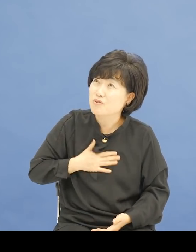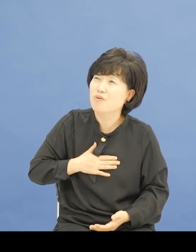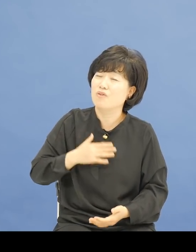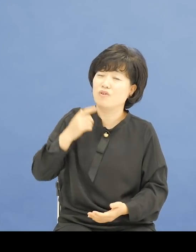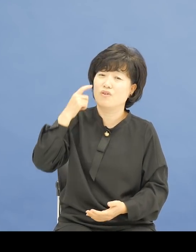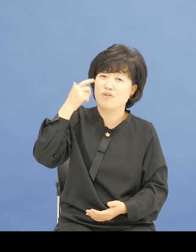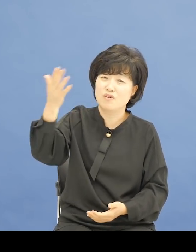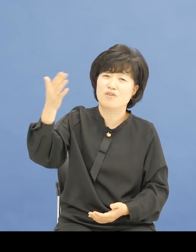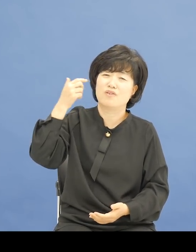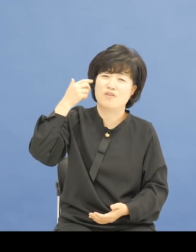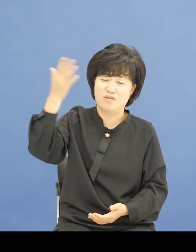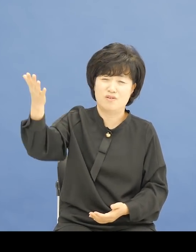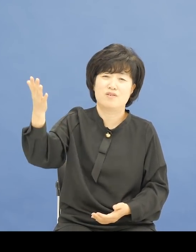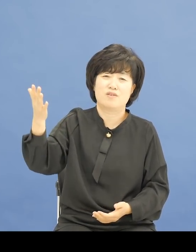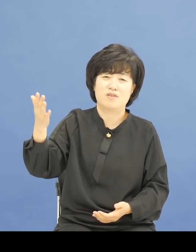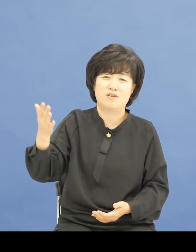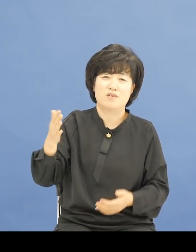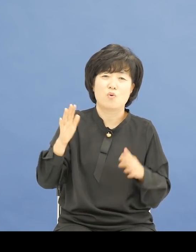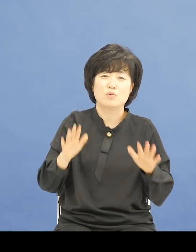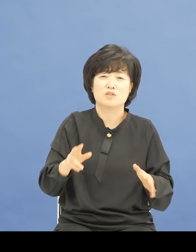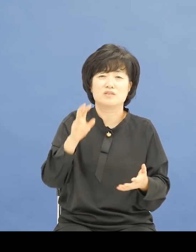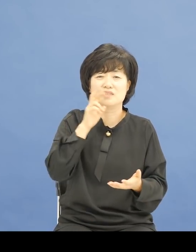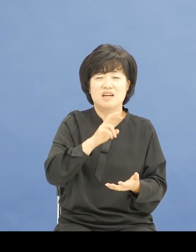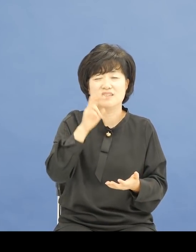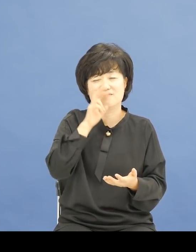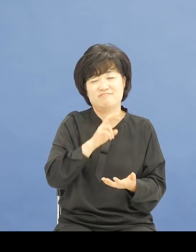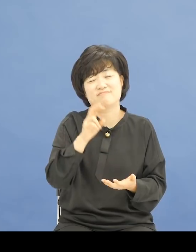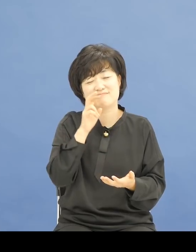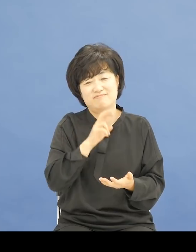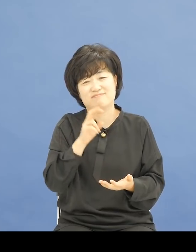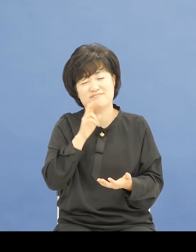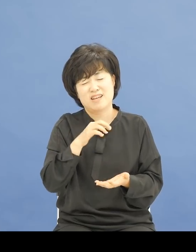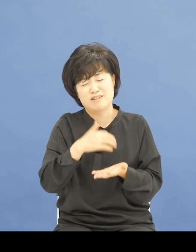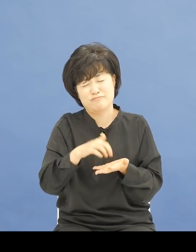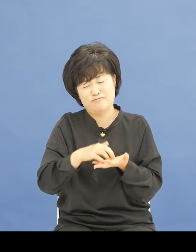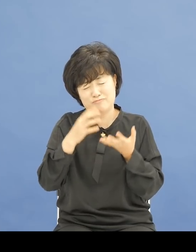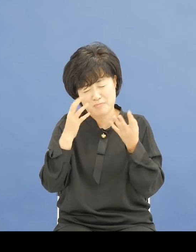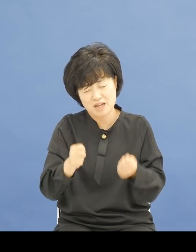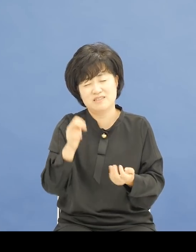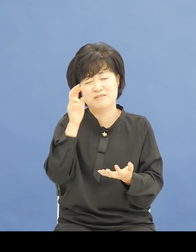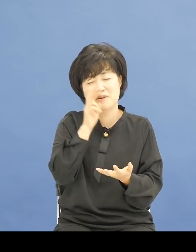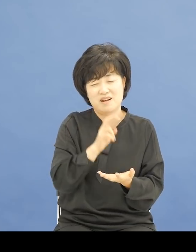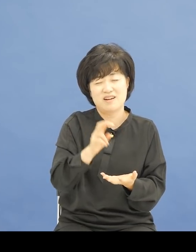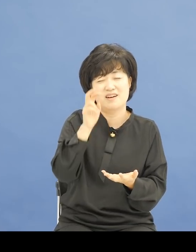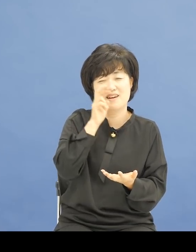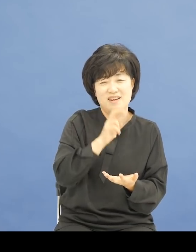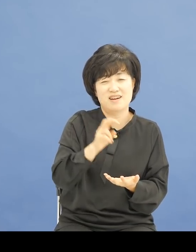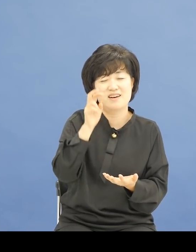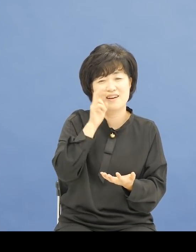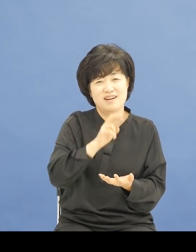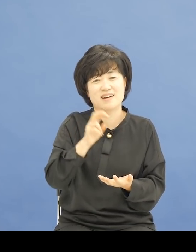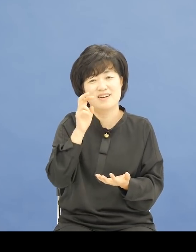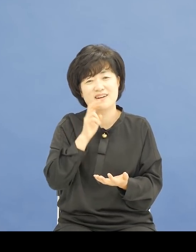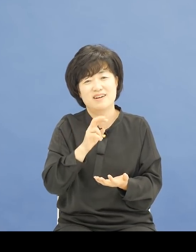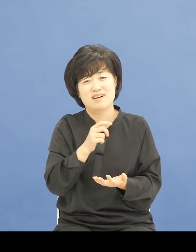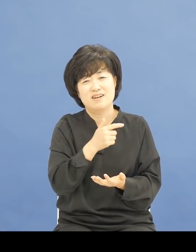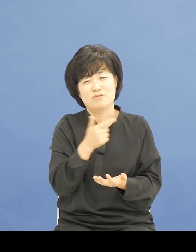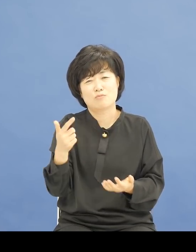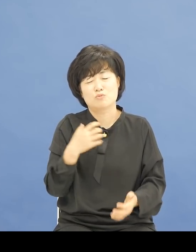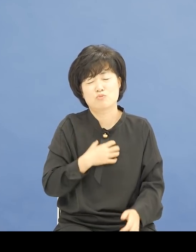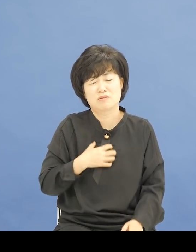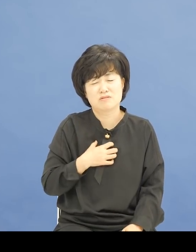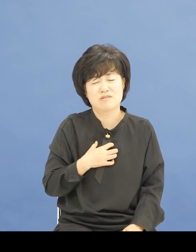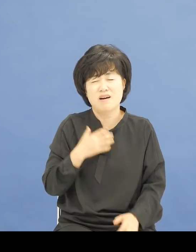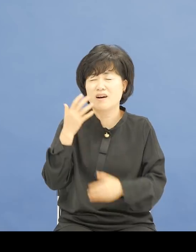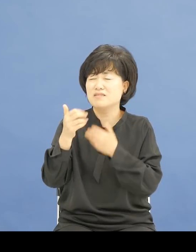들으시죠. 그 찬양을 제가 오늘 오면서도 들었어요. 수만 번을 부르고 들었는데